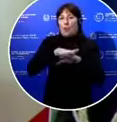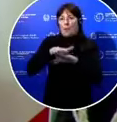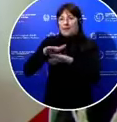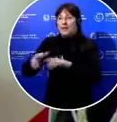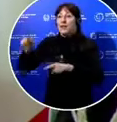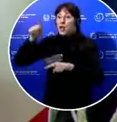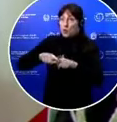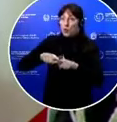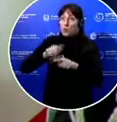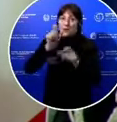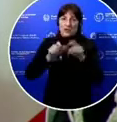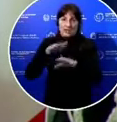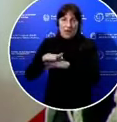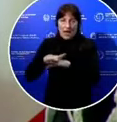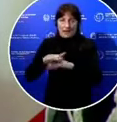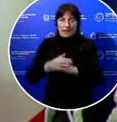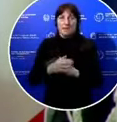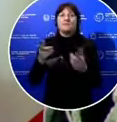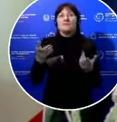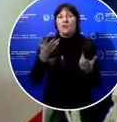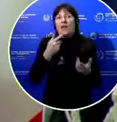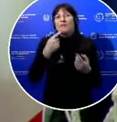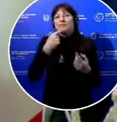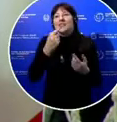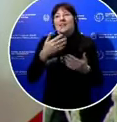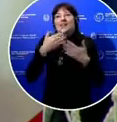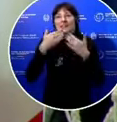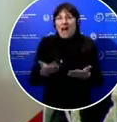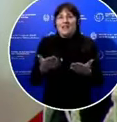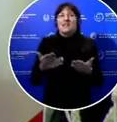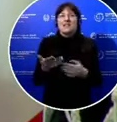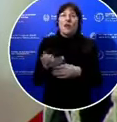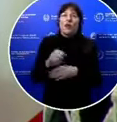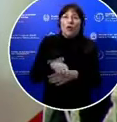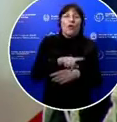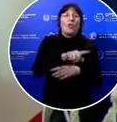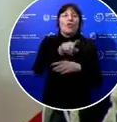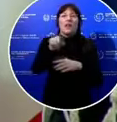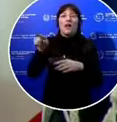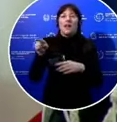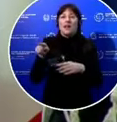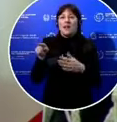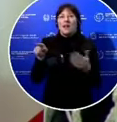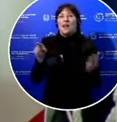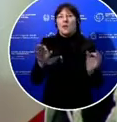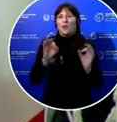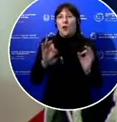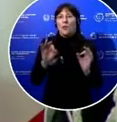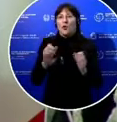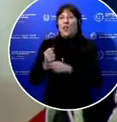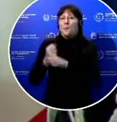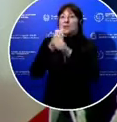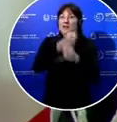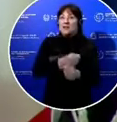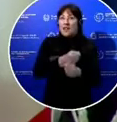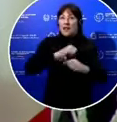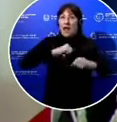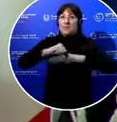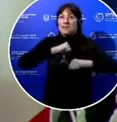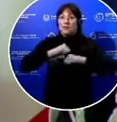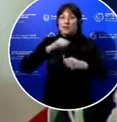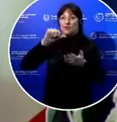Permettetemi quindi di ringraziare ancora una volta tutti questi esperti che sono in rappresentanza delle amministrazioni centrali, delle